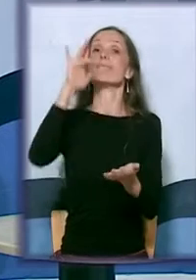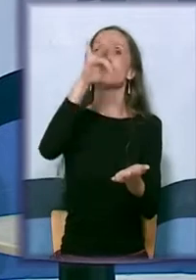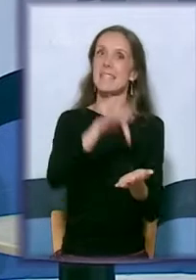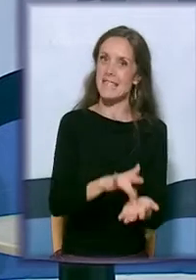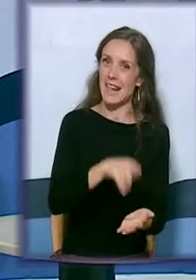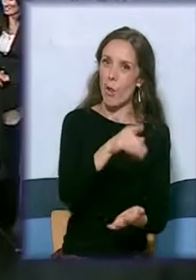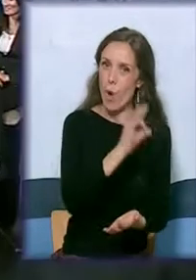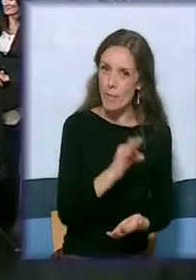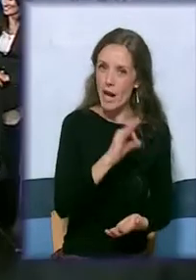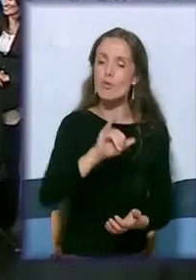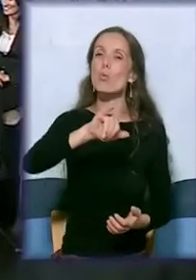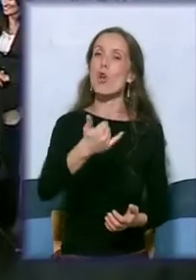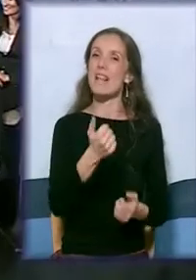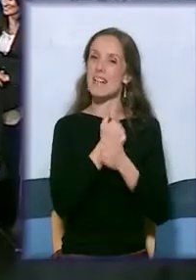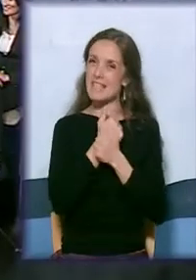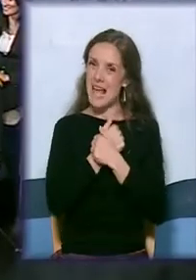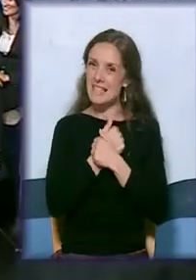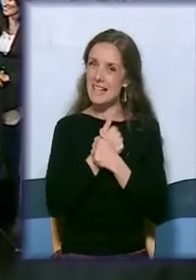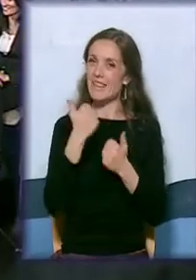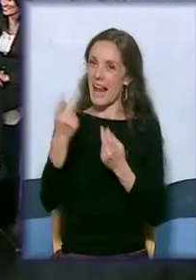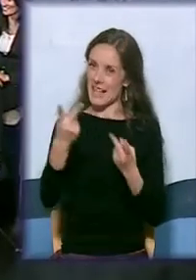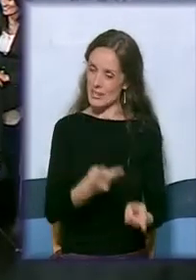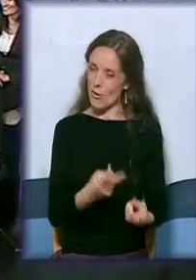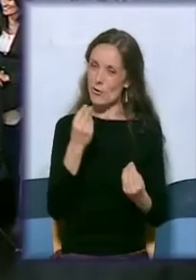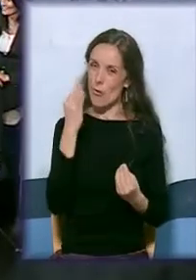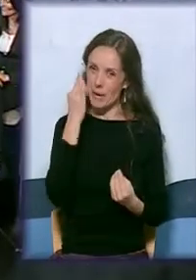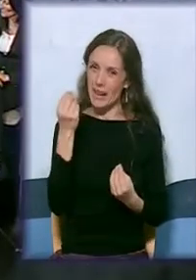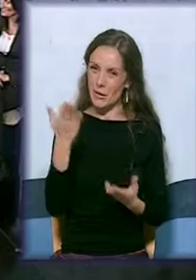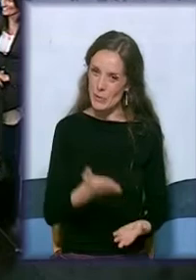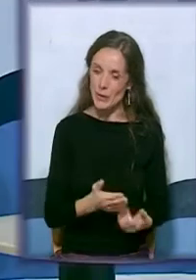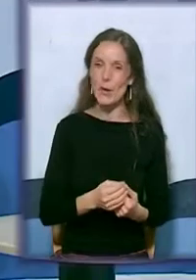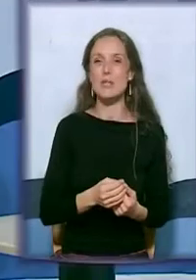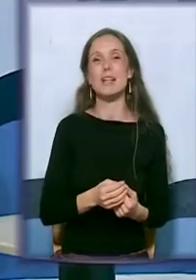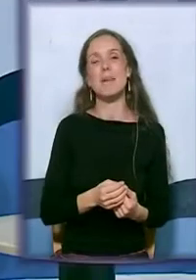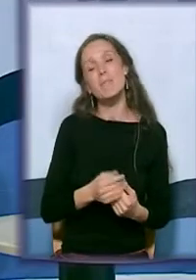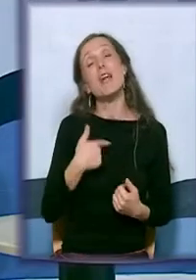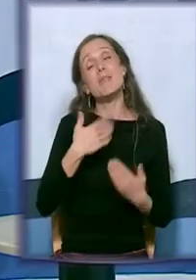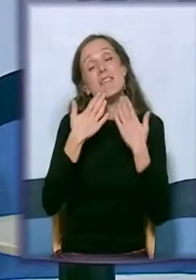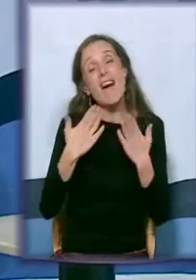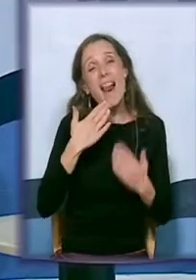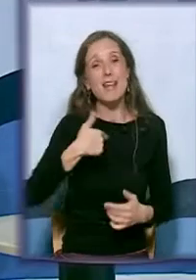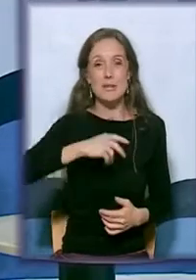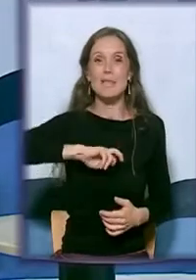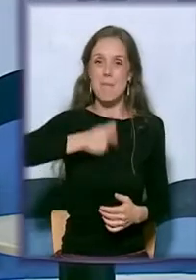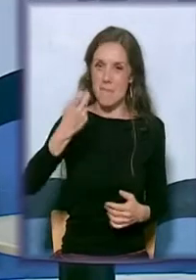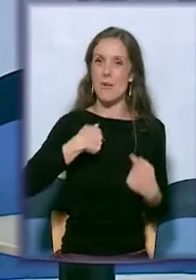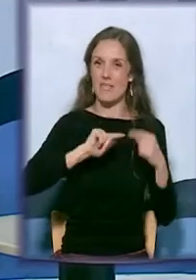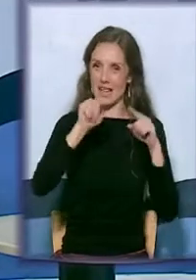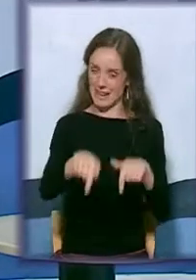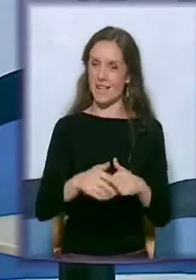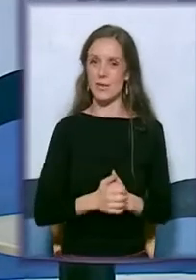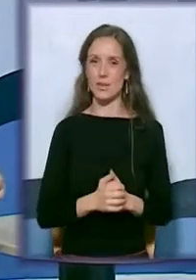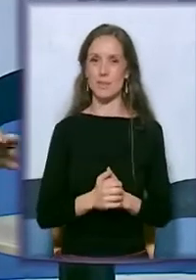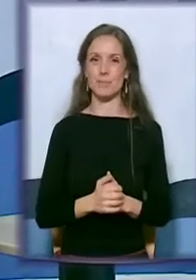Zajica, nama dobro dan, Jugoslava, i dobrodošli. Dobar dan, hvala što ste nas pozvali i da budemo ovde sa vama.